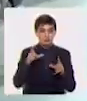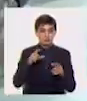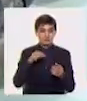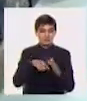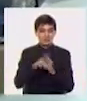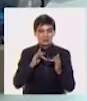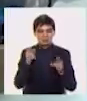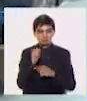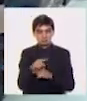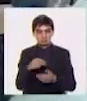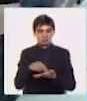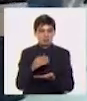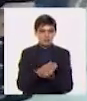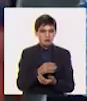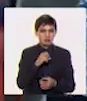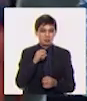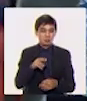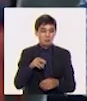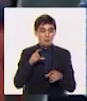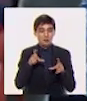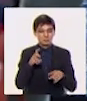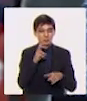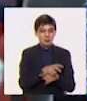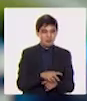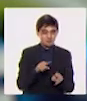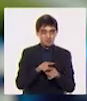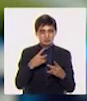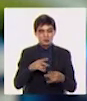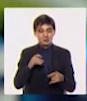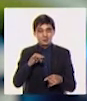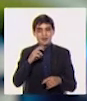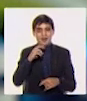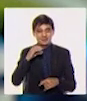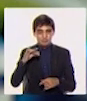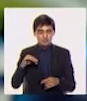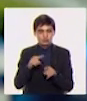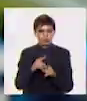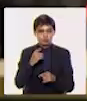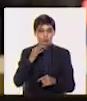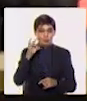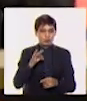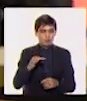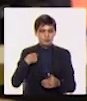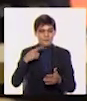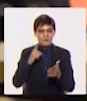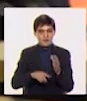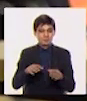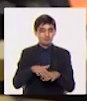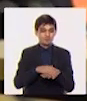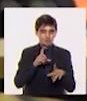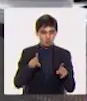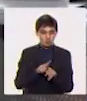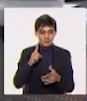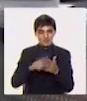қарағанда мүмкіндіктері шексіз. Каспи бұл жағынан сатып алушылар арасында толық 100% сенімге ие болды.